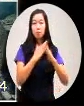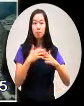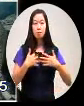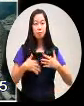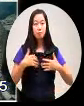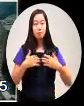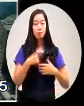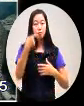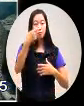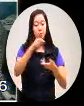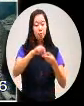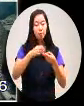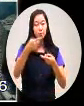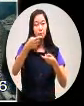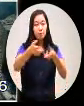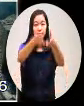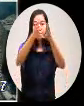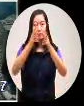号桥